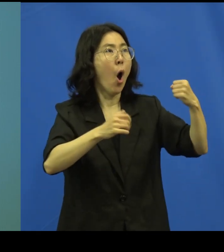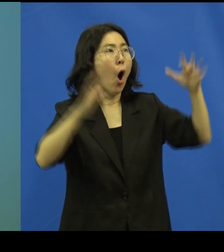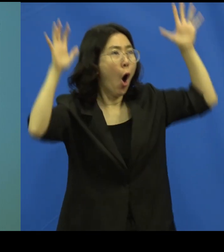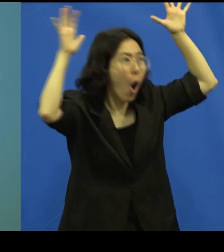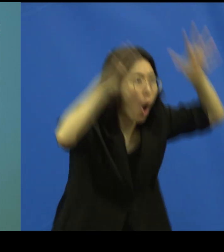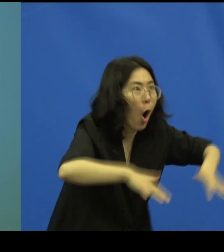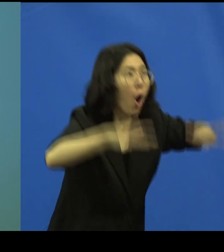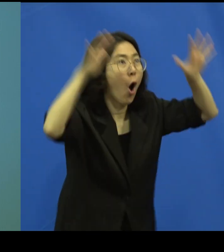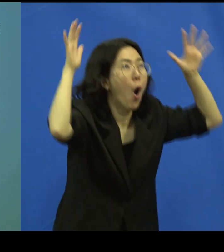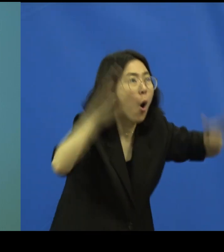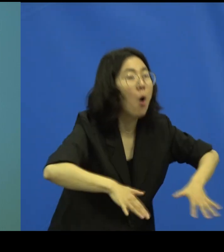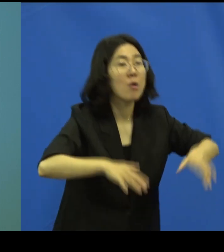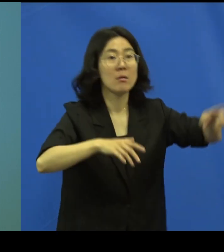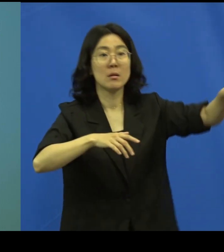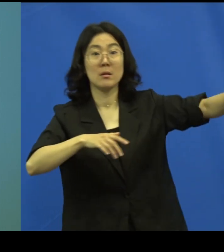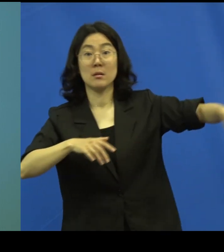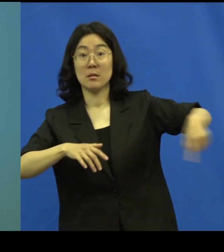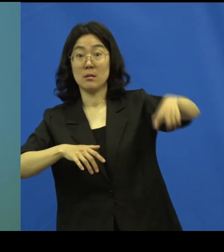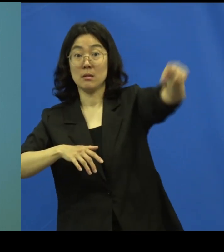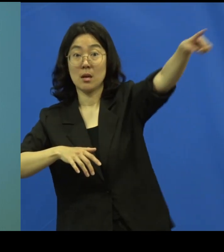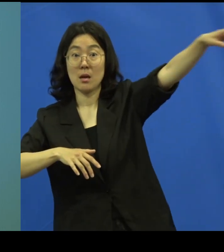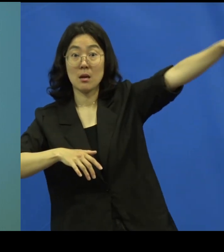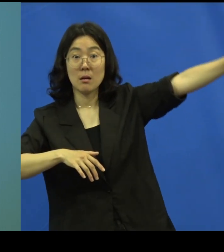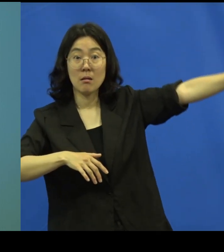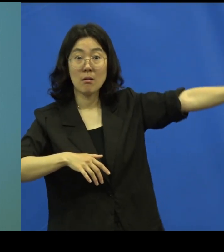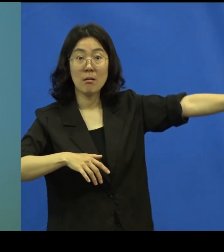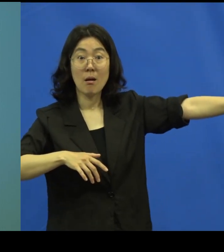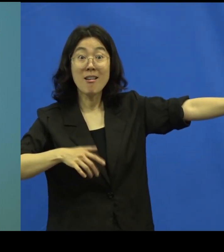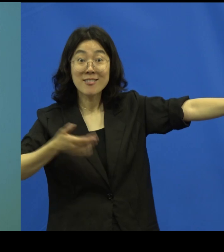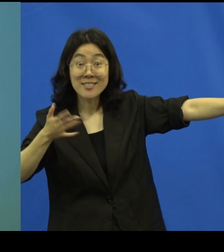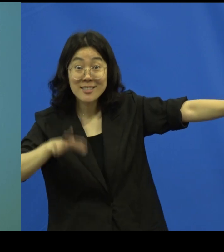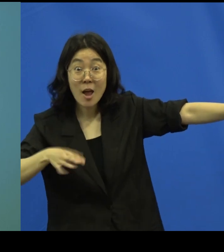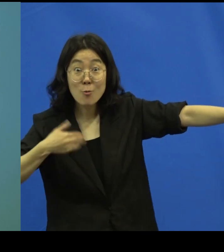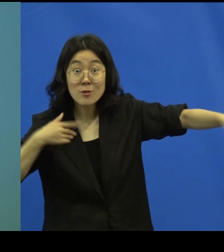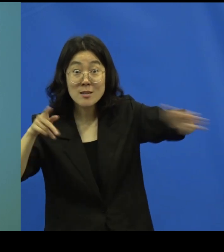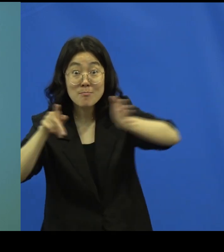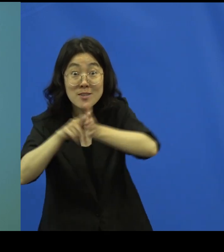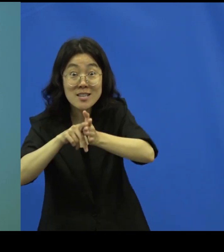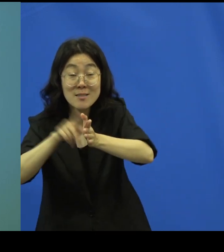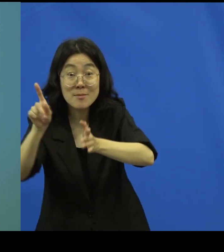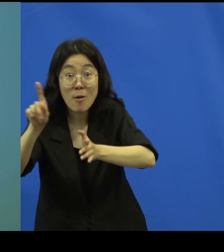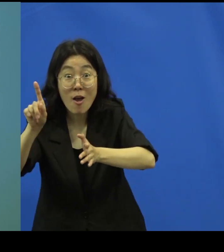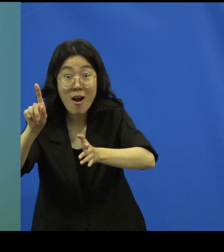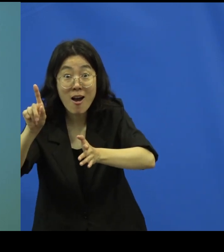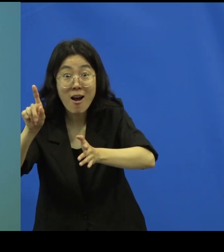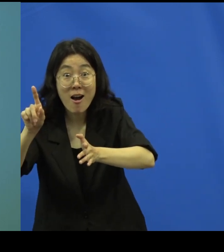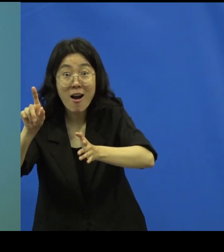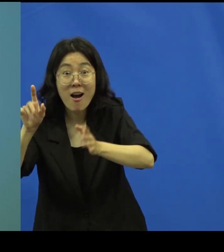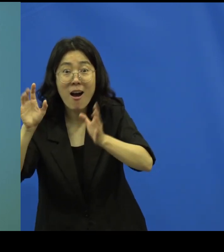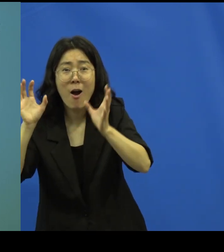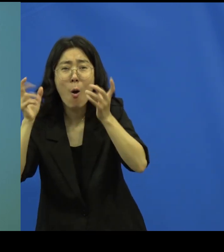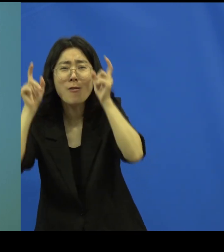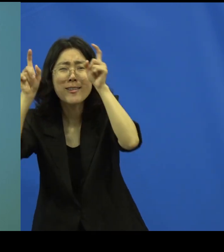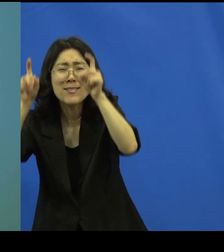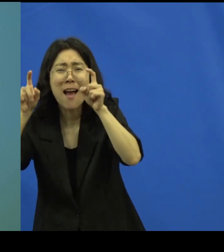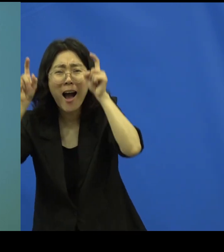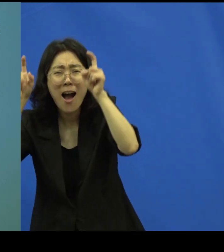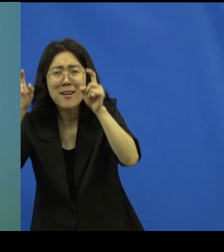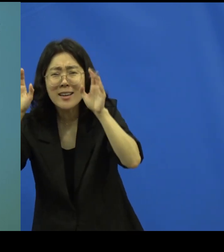숭배하는. 어린 양의 길과 용의 길이 전혀 달라요.